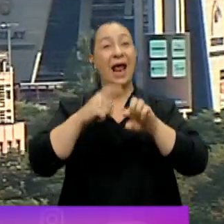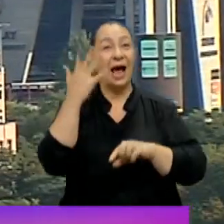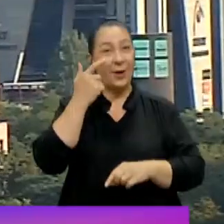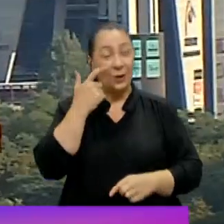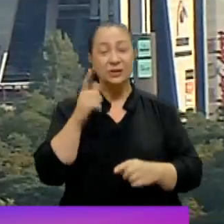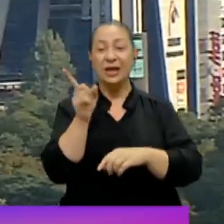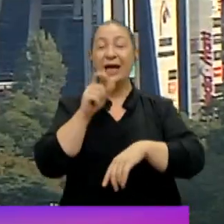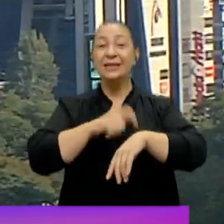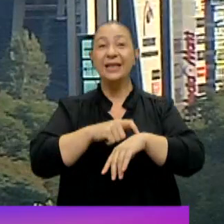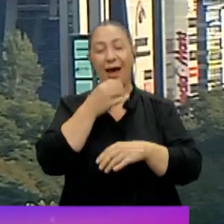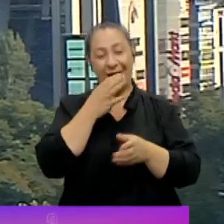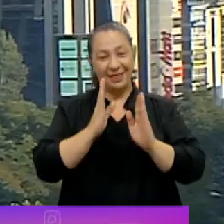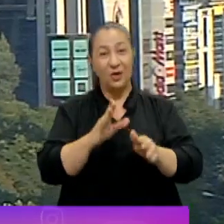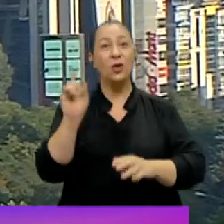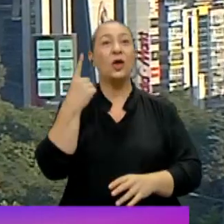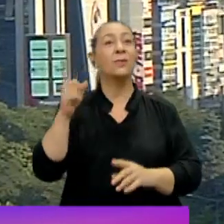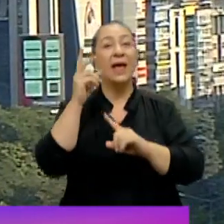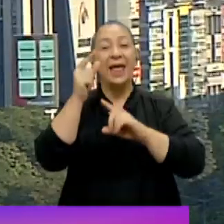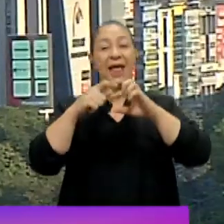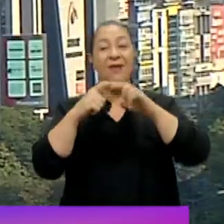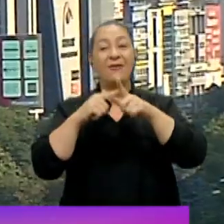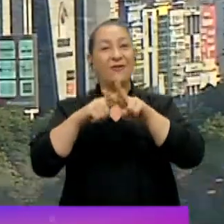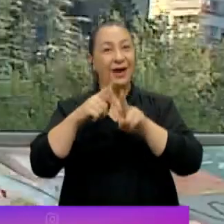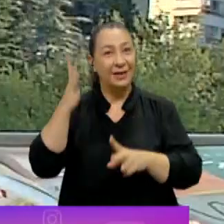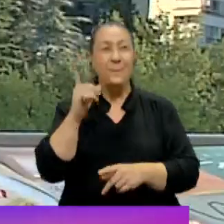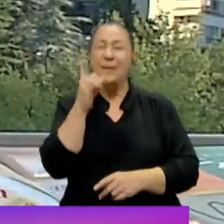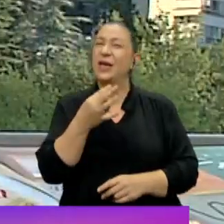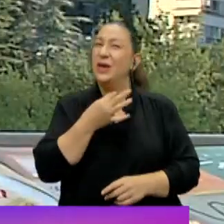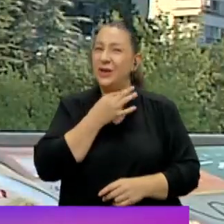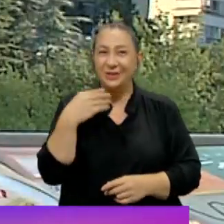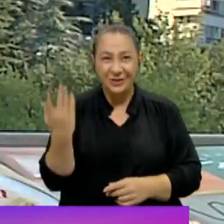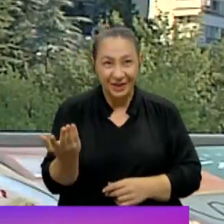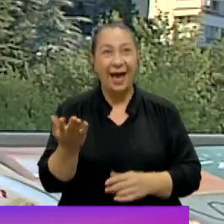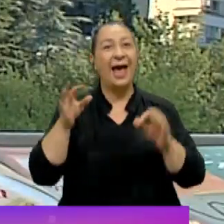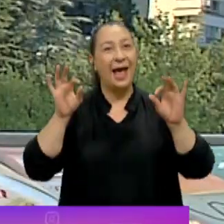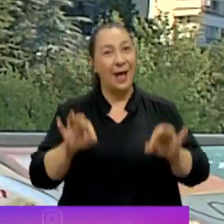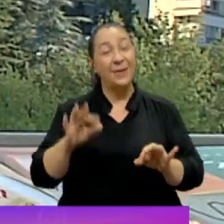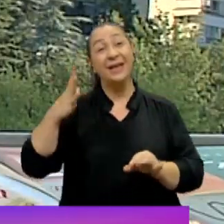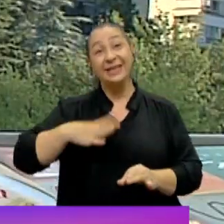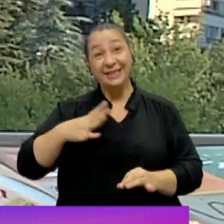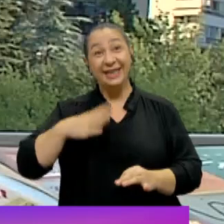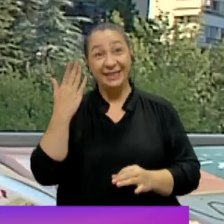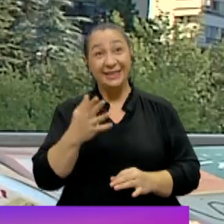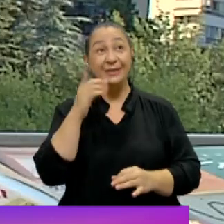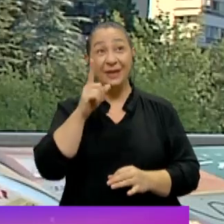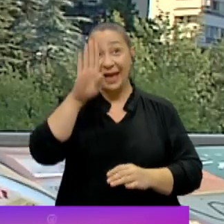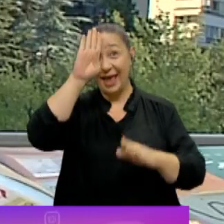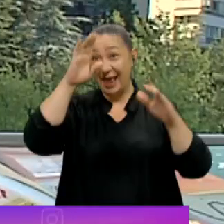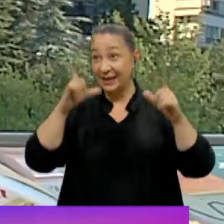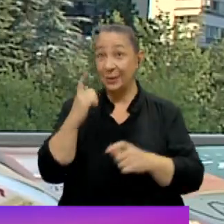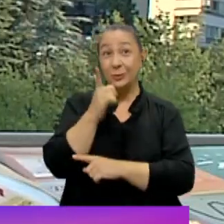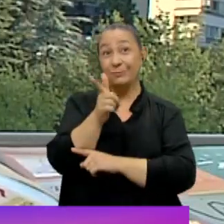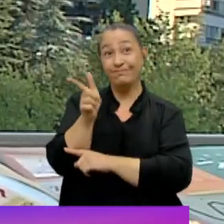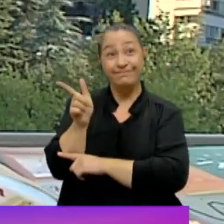Saat'e Ankara'dan devam ediyoruz. Yönetmenimiz İrfan Tomakin'den bir rica edeyim ve hemen isterseniz size bir de İstanbul'u